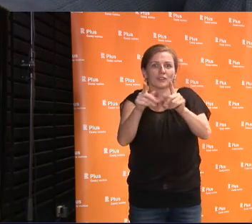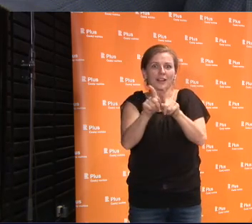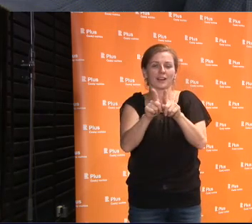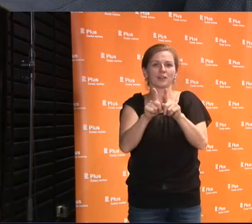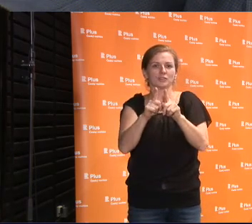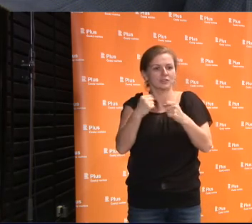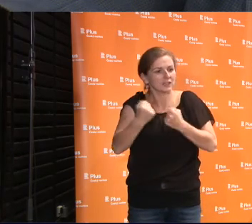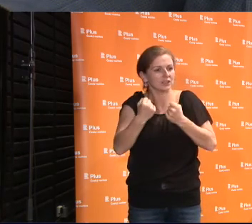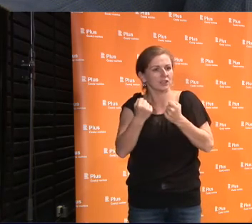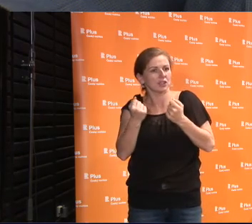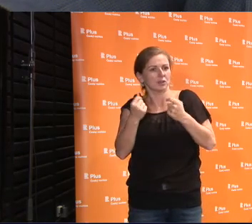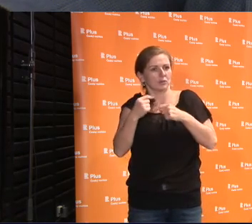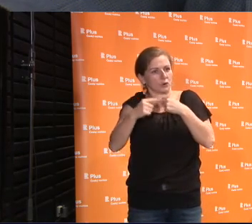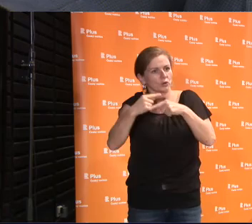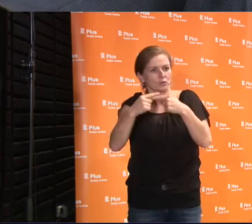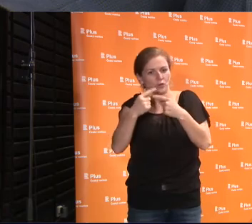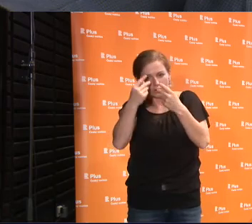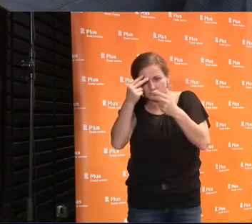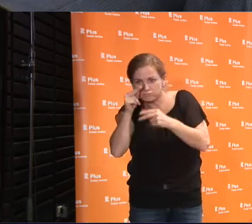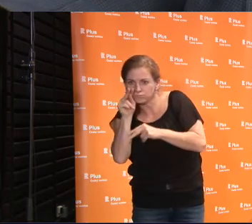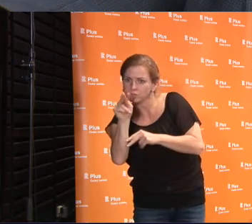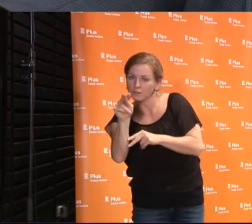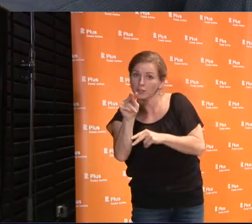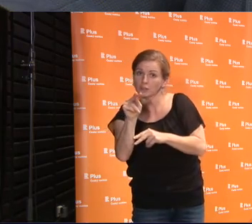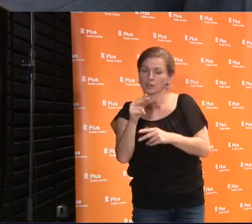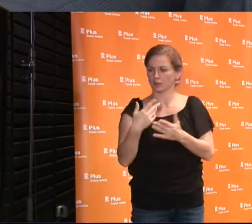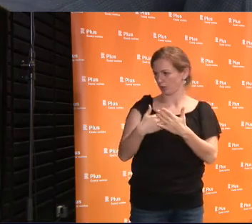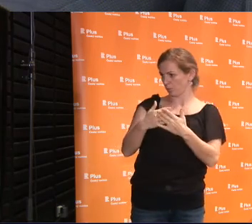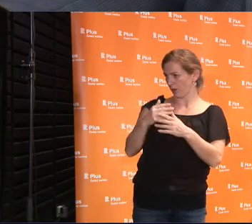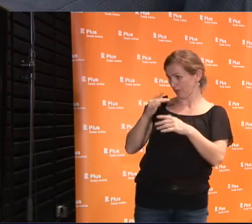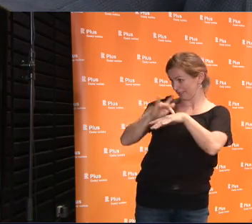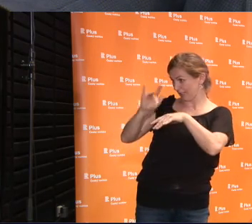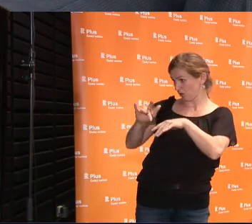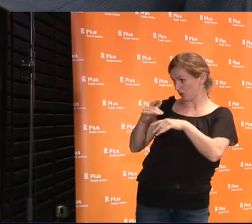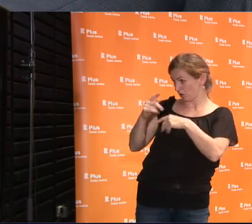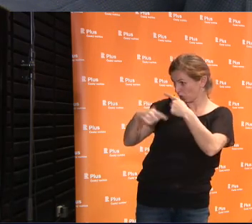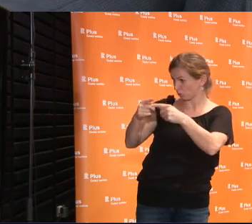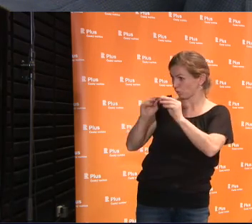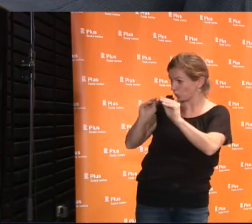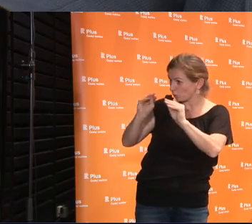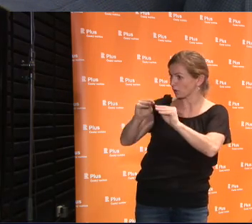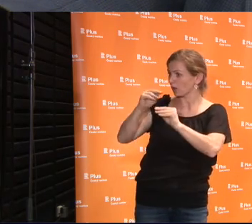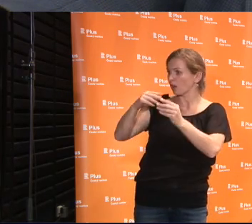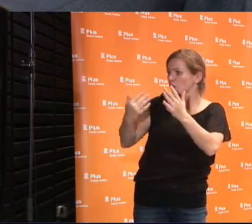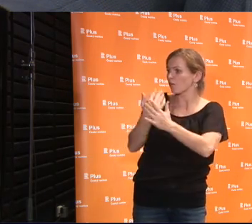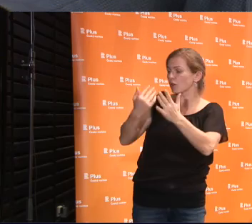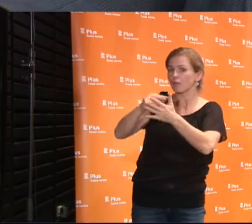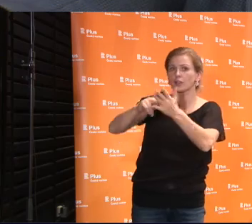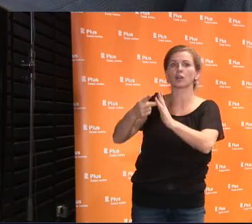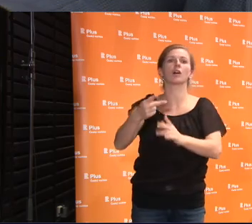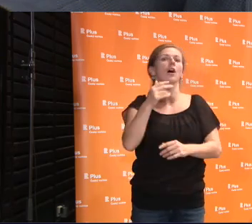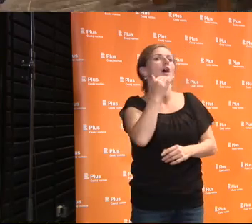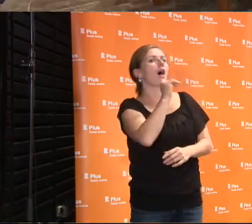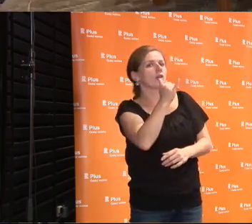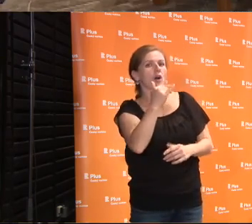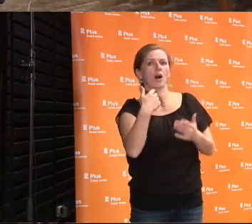jo, vzdělání právě v moderních technologiích u třeba seniorů by mohl tomuto pomoci. Já tam vidím jako klíčovou otázku rychlosti, jak jsme schopni najít vlastně ta funkční řešení